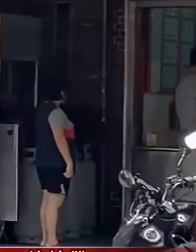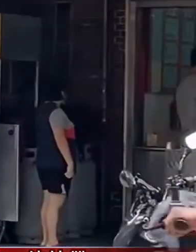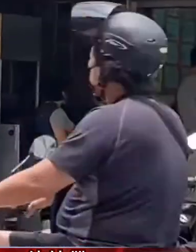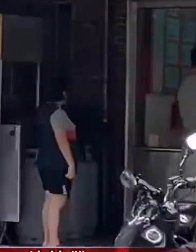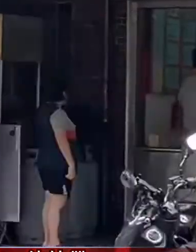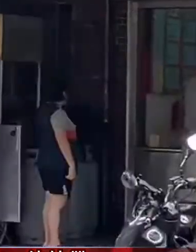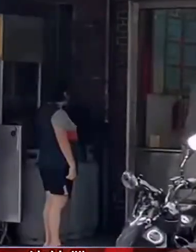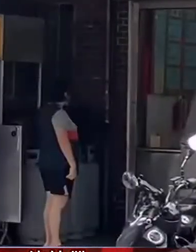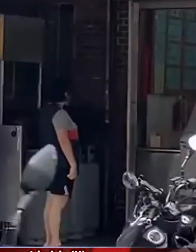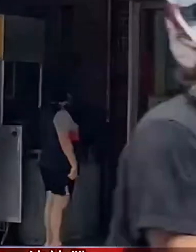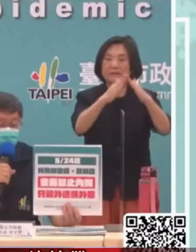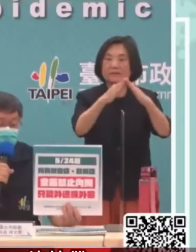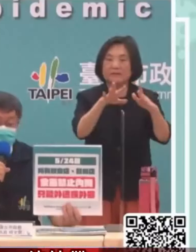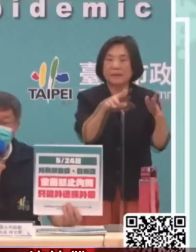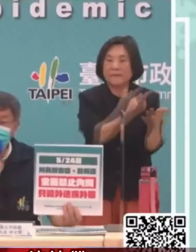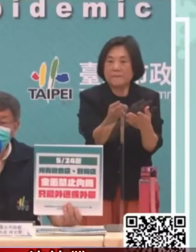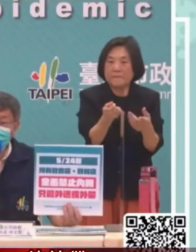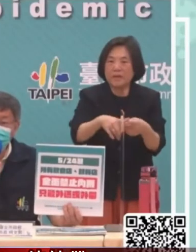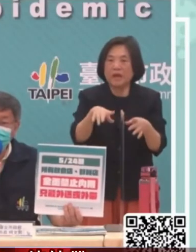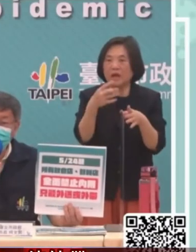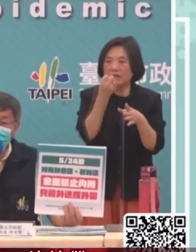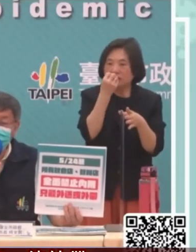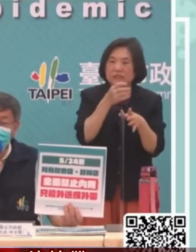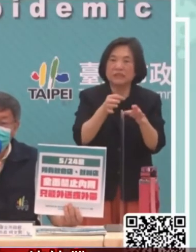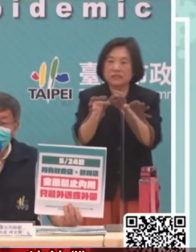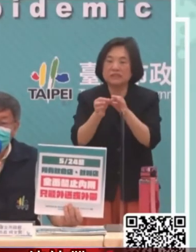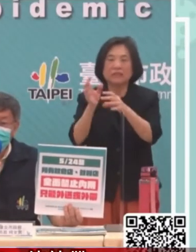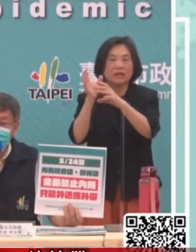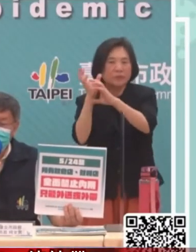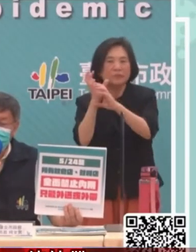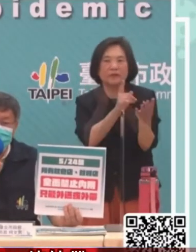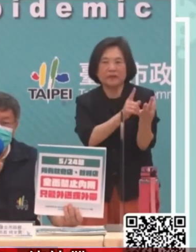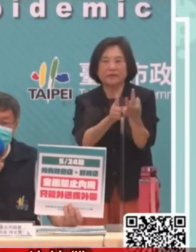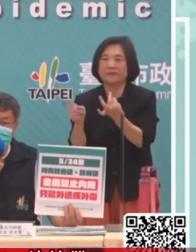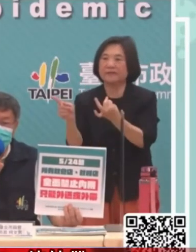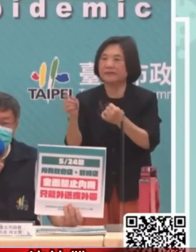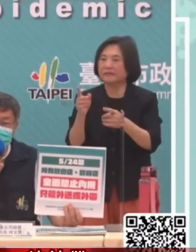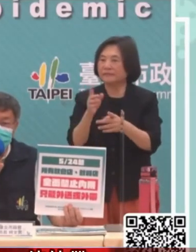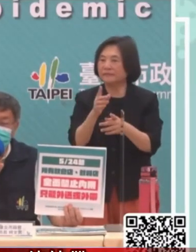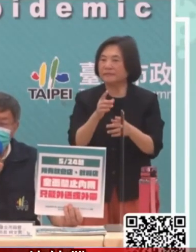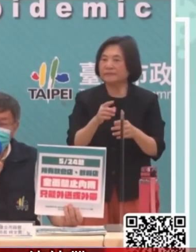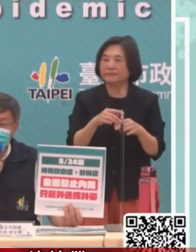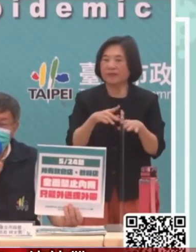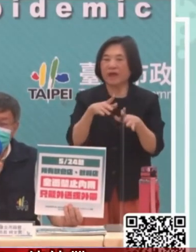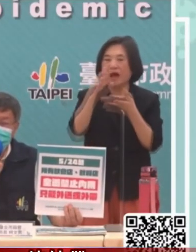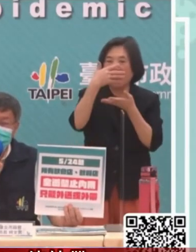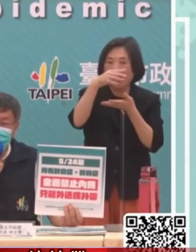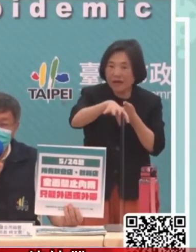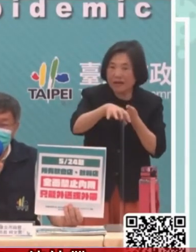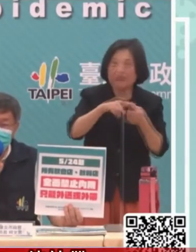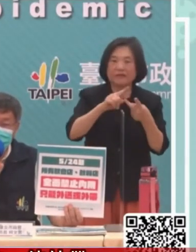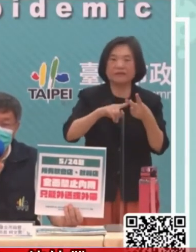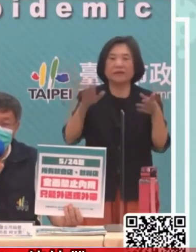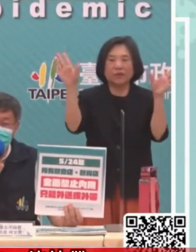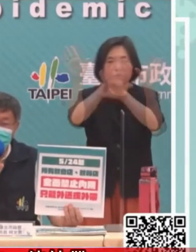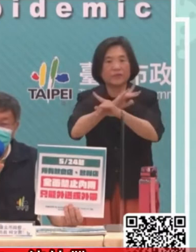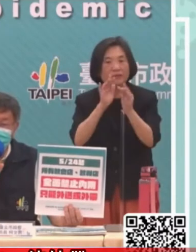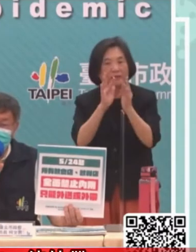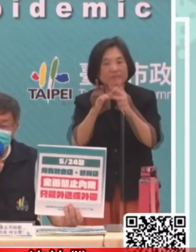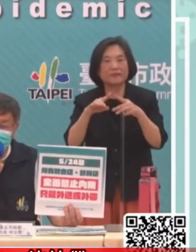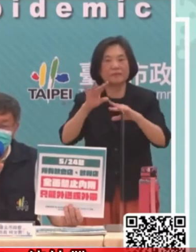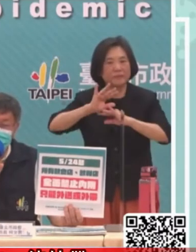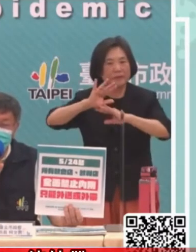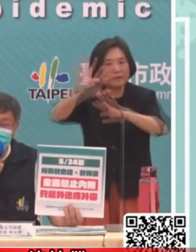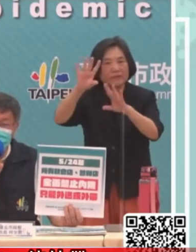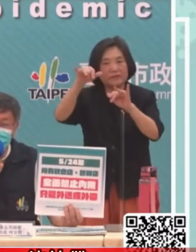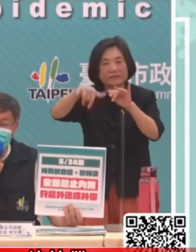我们台北市所有的饮食店、饮料店哦，不管你是餐厅啦、夜市啦、百货